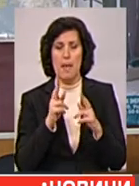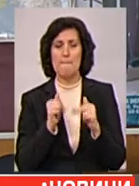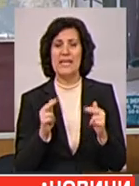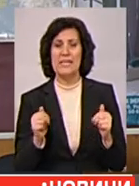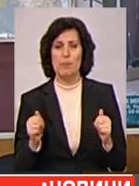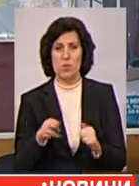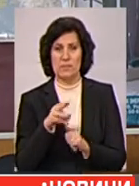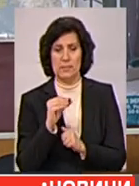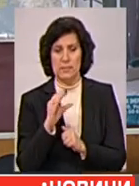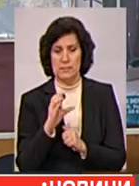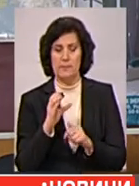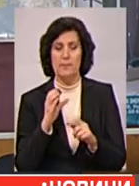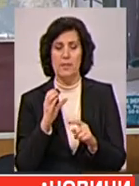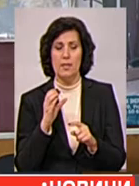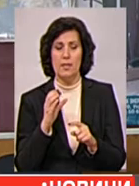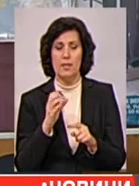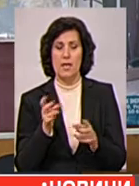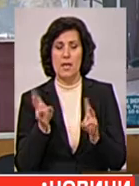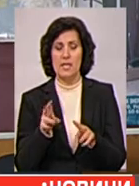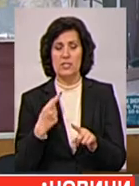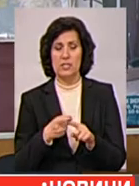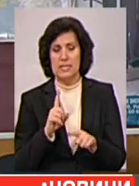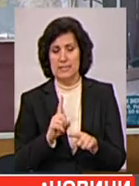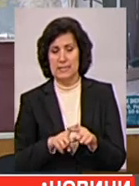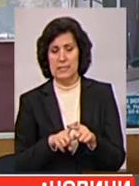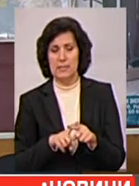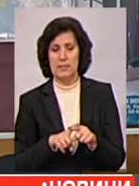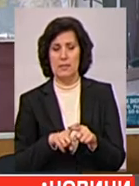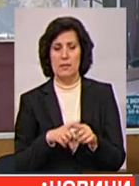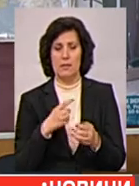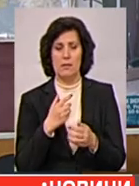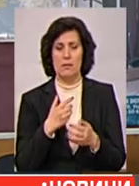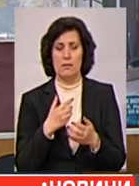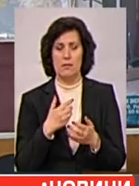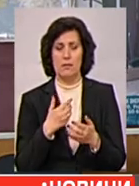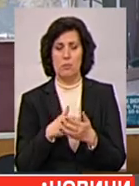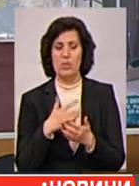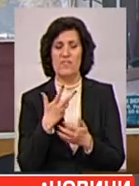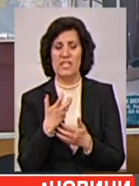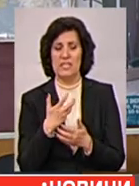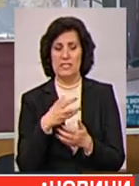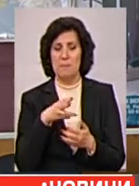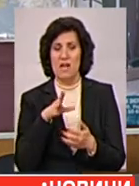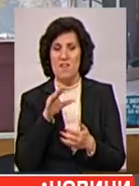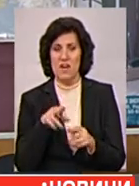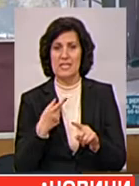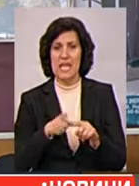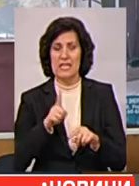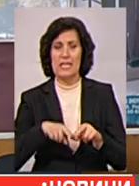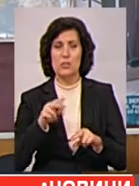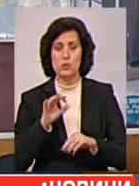ТЕС. Значить, решта – це котли блоків 300 МВт, які